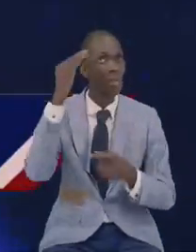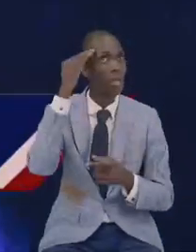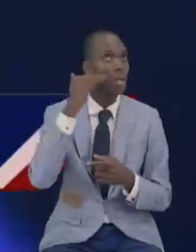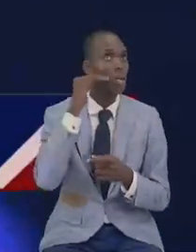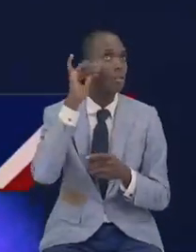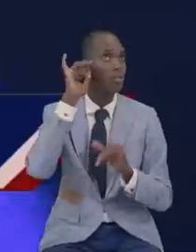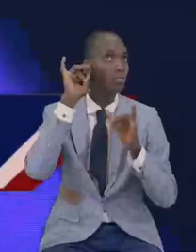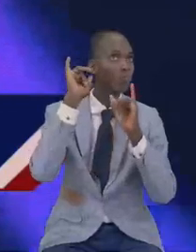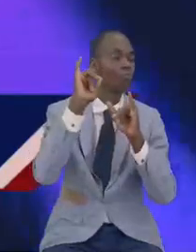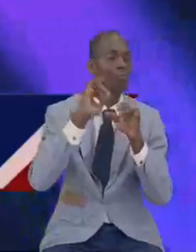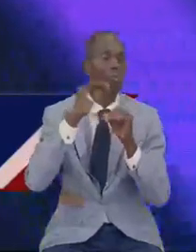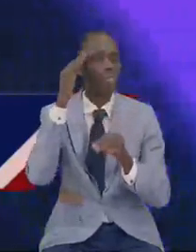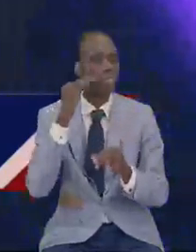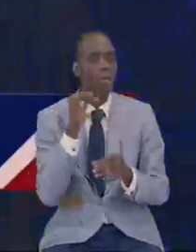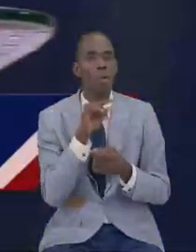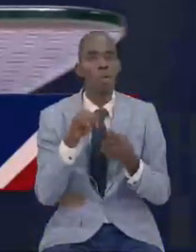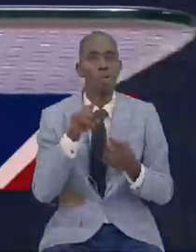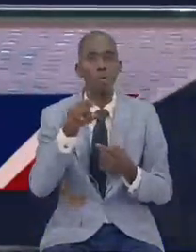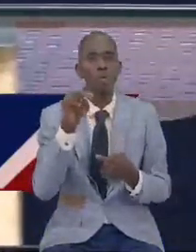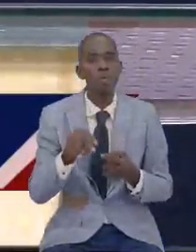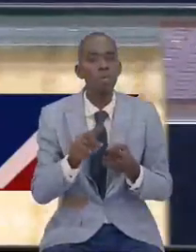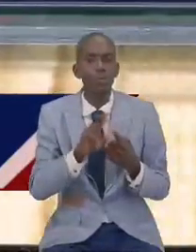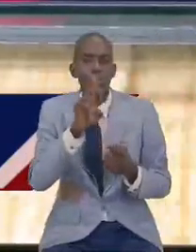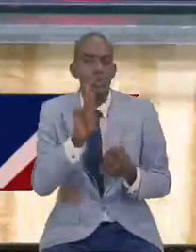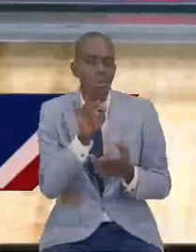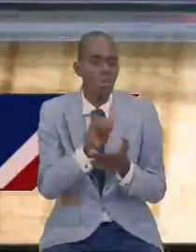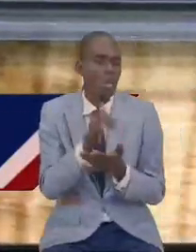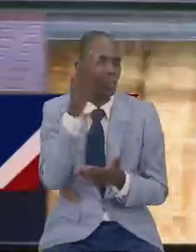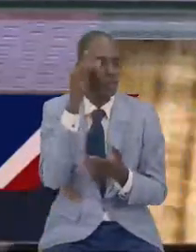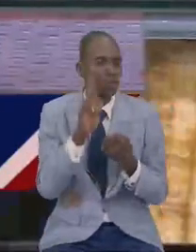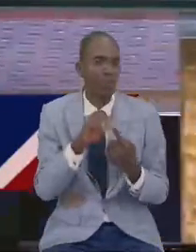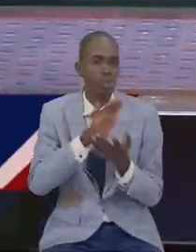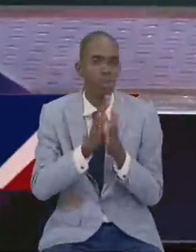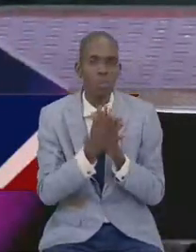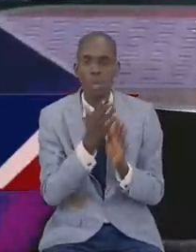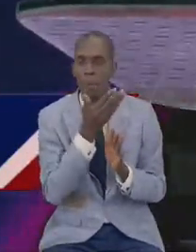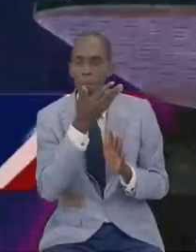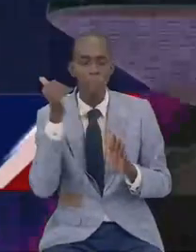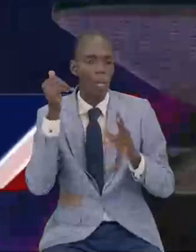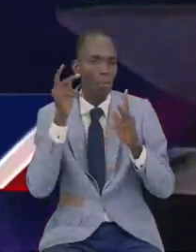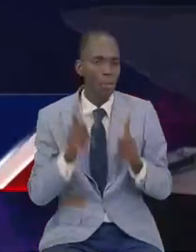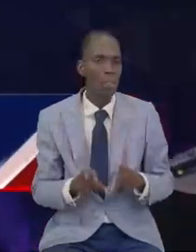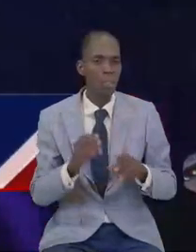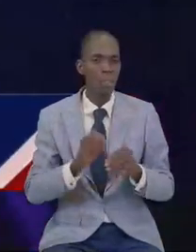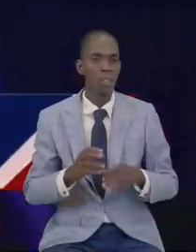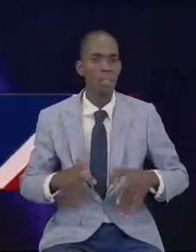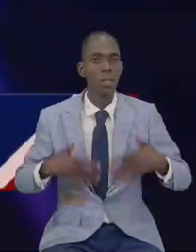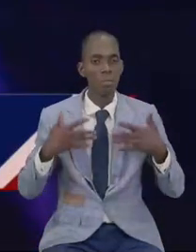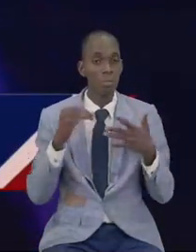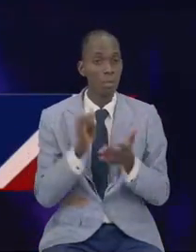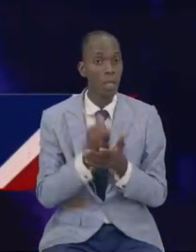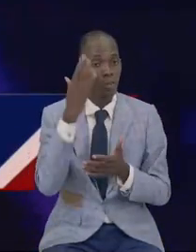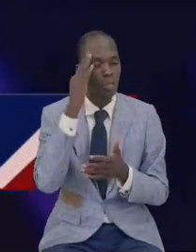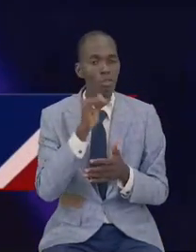dans la tête. Le moment où on doit faire usage de cette connaissance pour mener une bonne vie, faire de bonnes